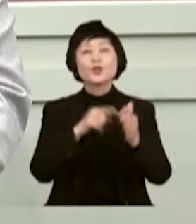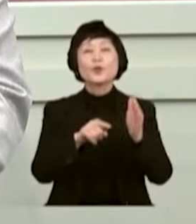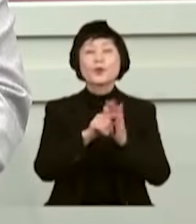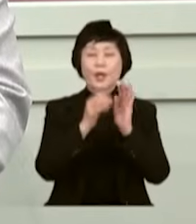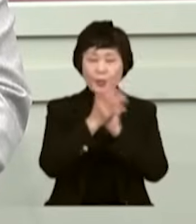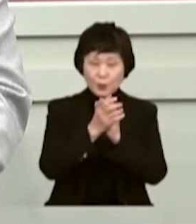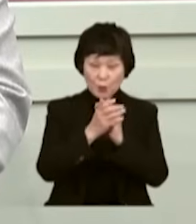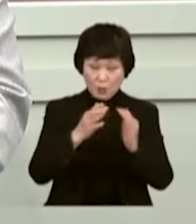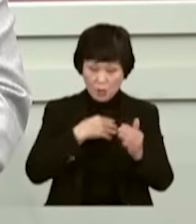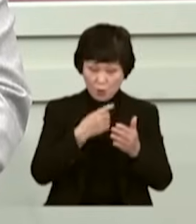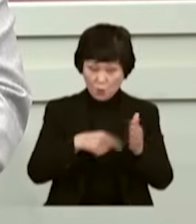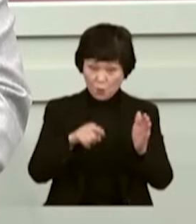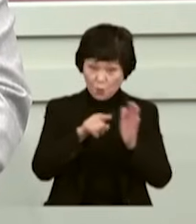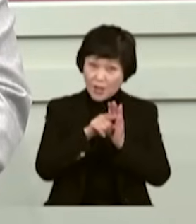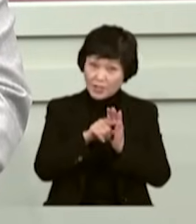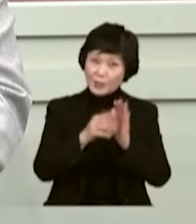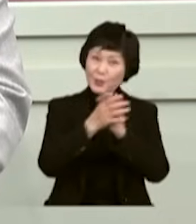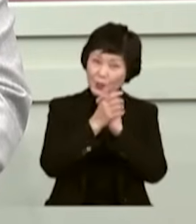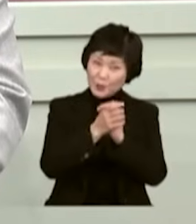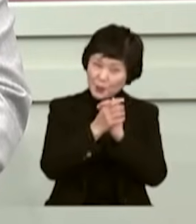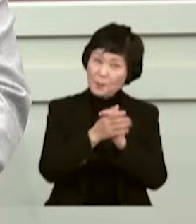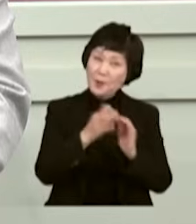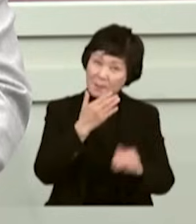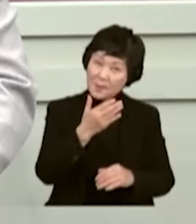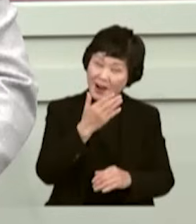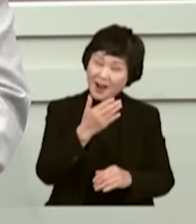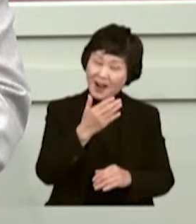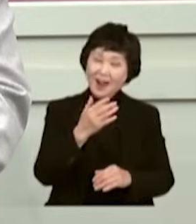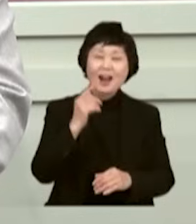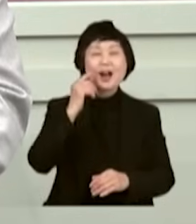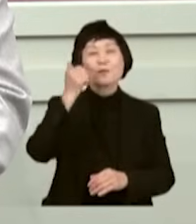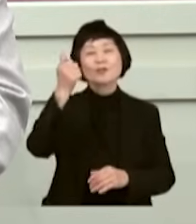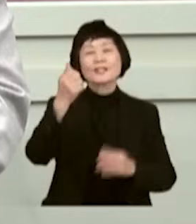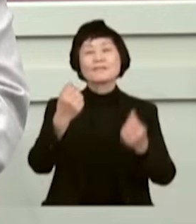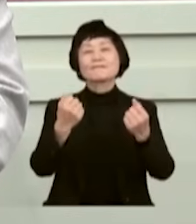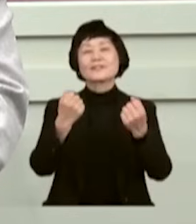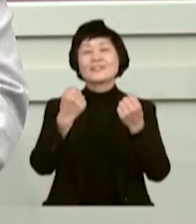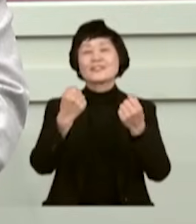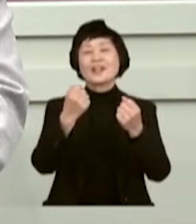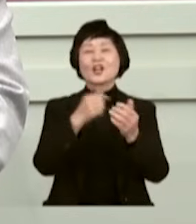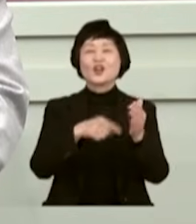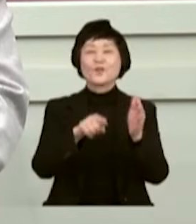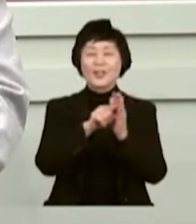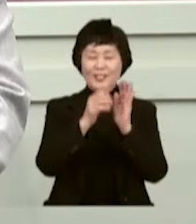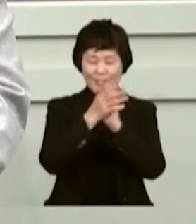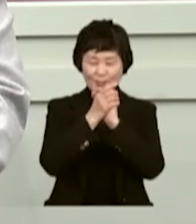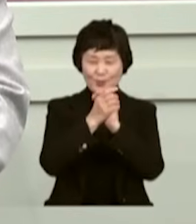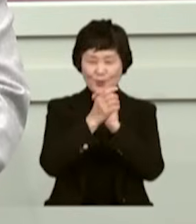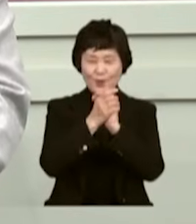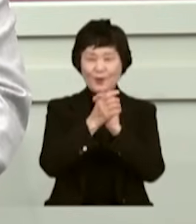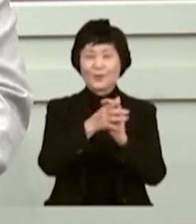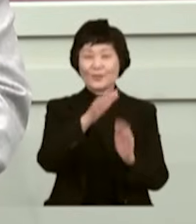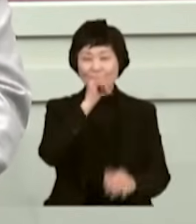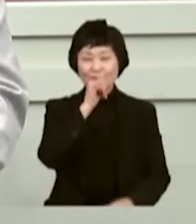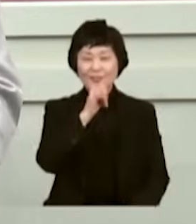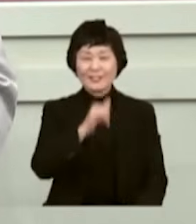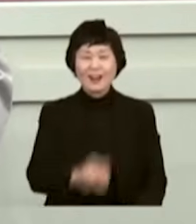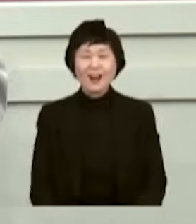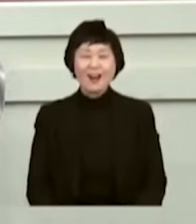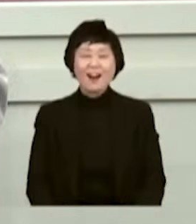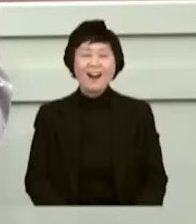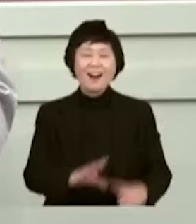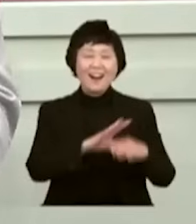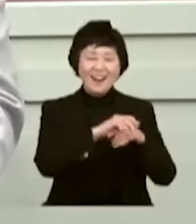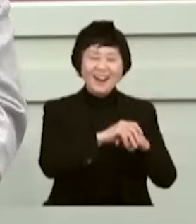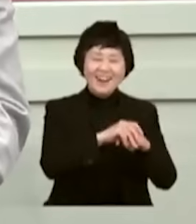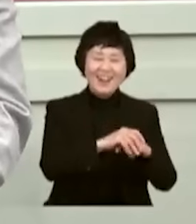기도도 많이 해 주시고 그래서 저는 우리 주성민 목사님 건강한 거 그걸 위해서 기도를 정말 아유 저 우정을 어떻게 해